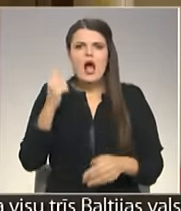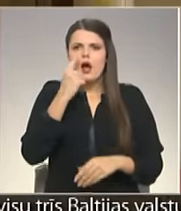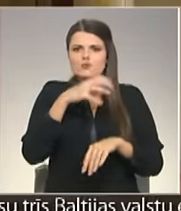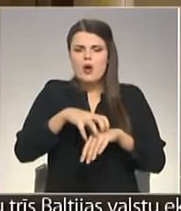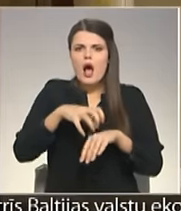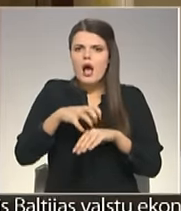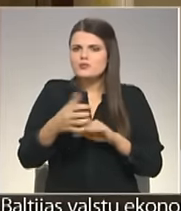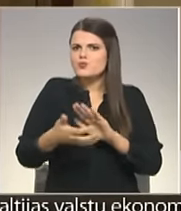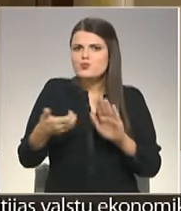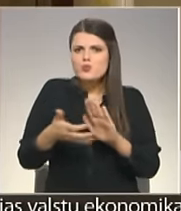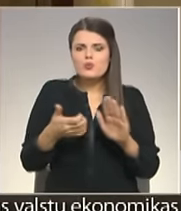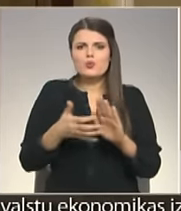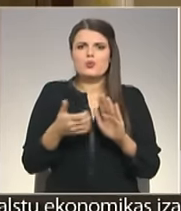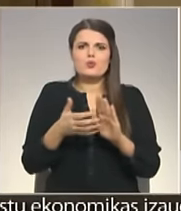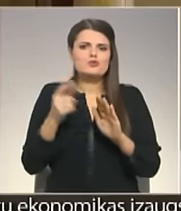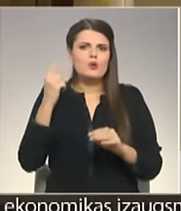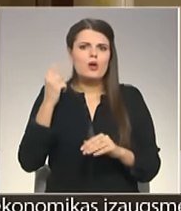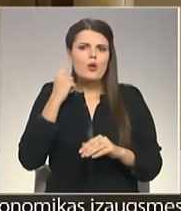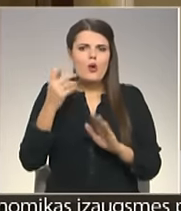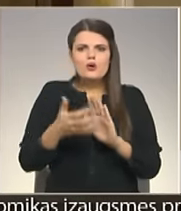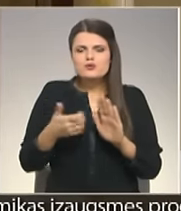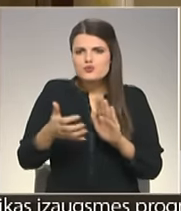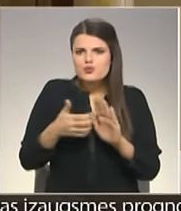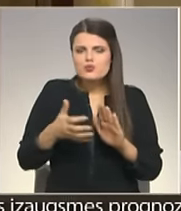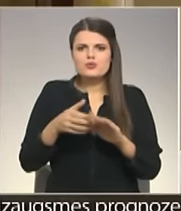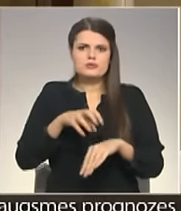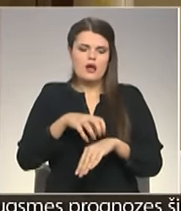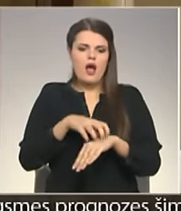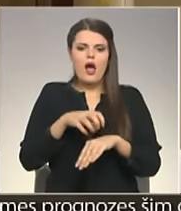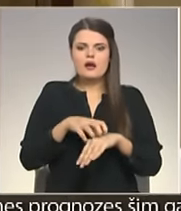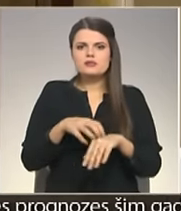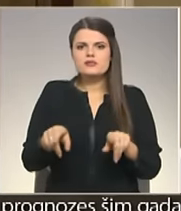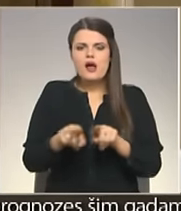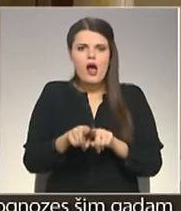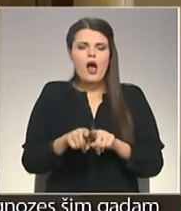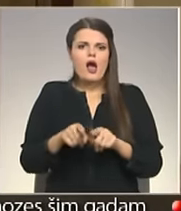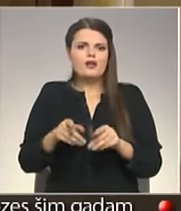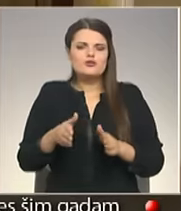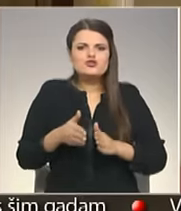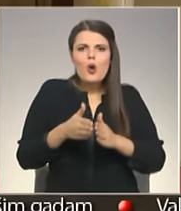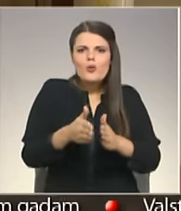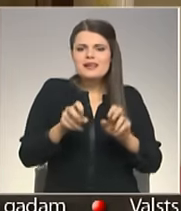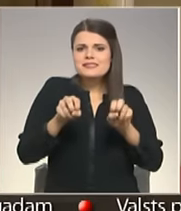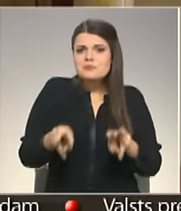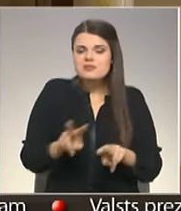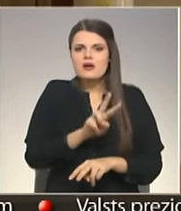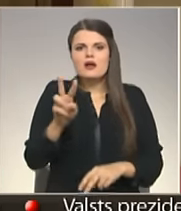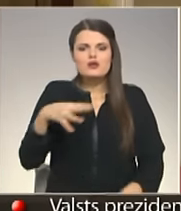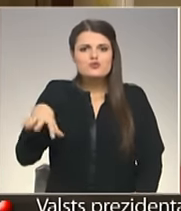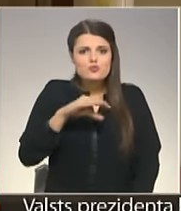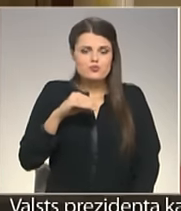ārsti, loru ārsti, teiksim, šaurākās specialitātēs, kas mūs